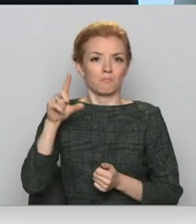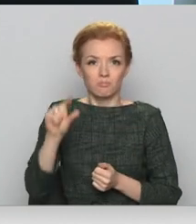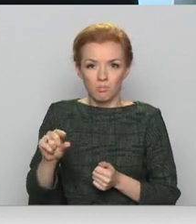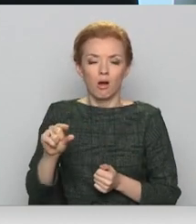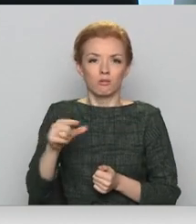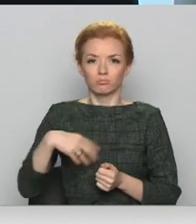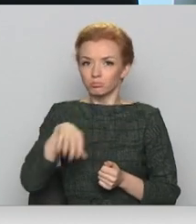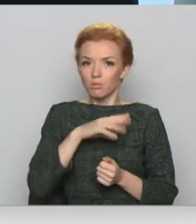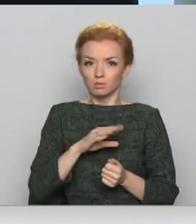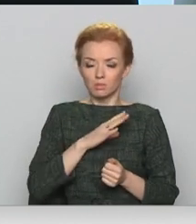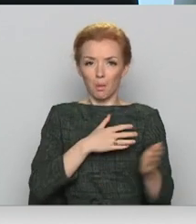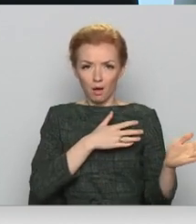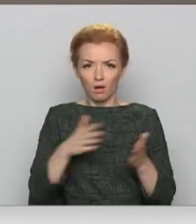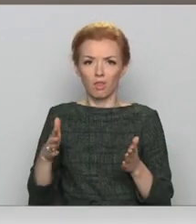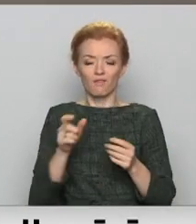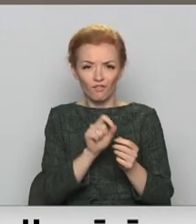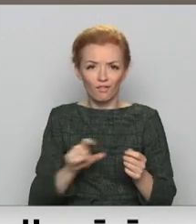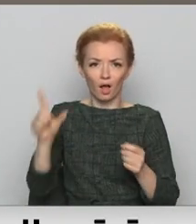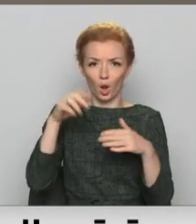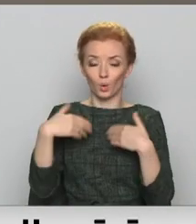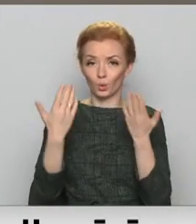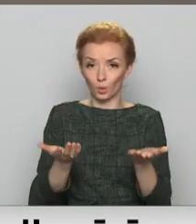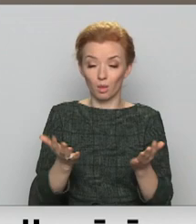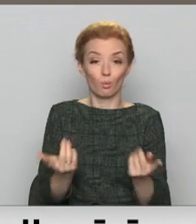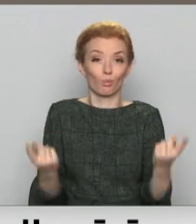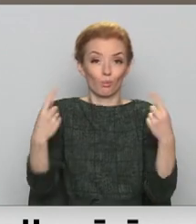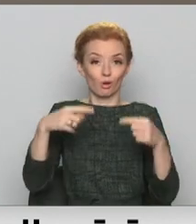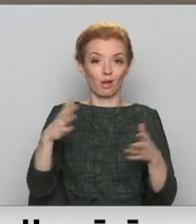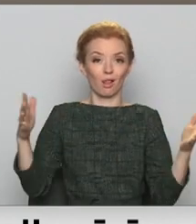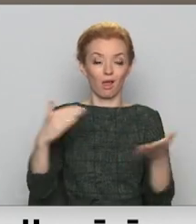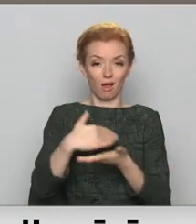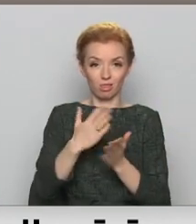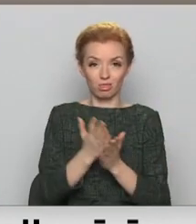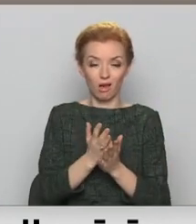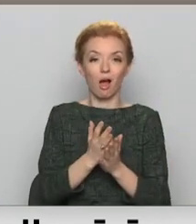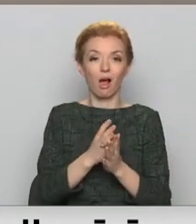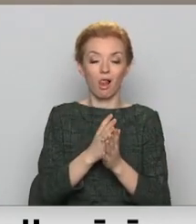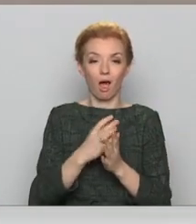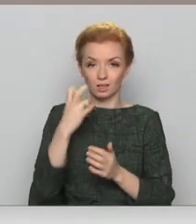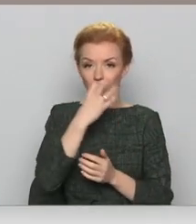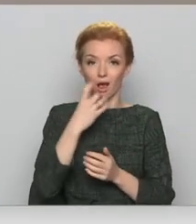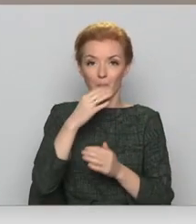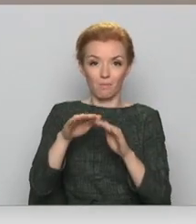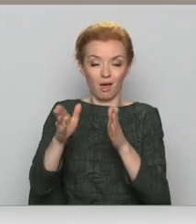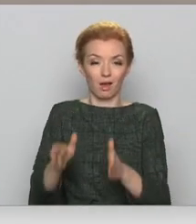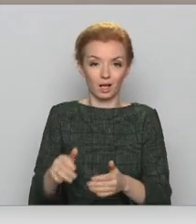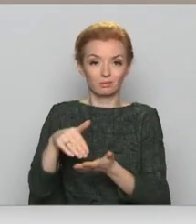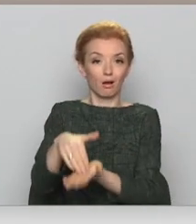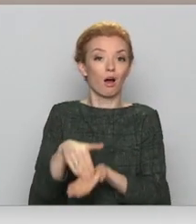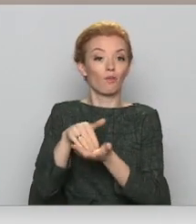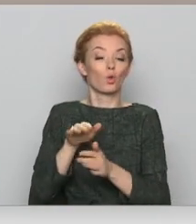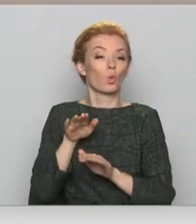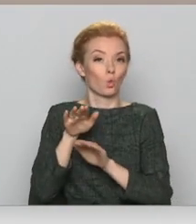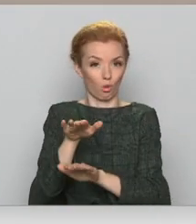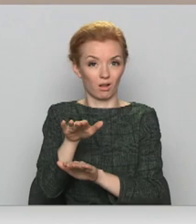kas nodrošināt lielākai plūsmai. Pat labam, liela daļa skābekļu koncentrātoru atrodas noliktavās. Konkrēti šie